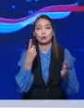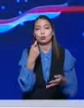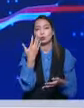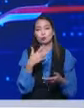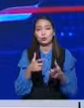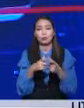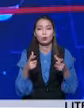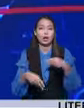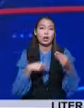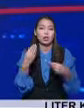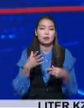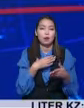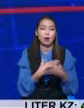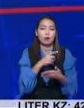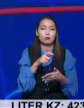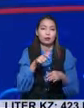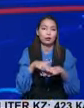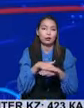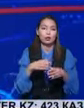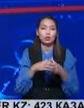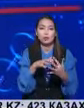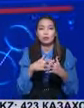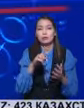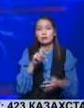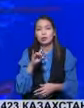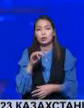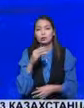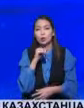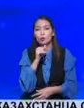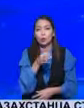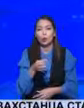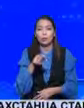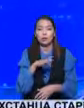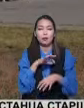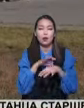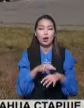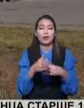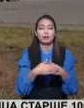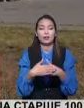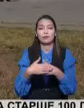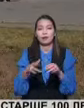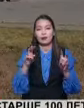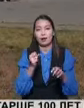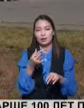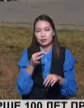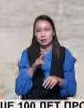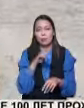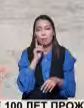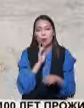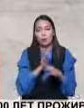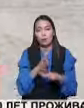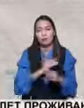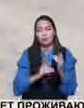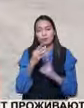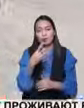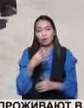150 буклетов раздали активисты Народного штаба в поселке Заречный Кустанайской области. Там прошла акция «От двери к двери». Молодежь посетила свыше 40